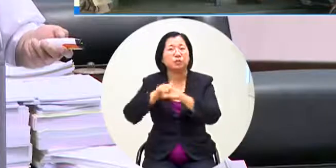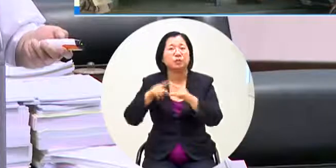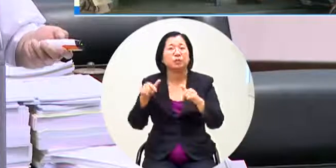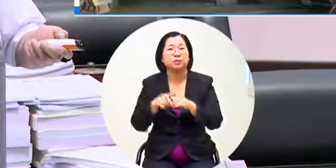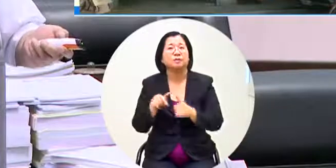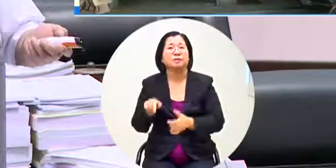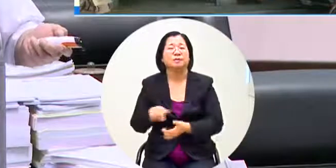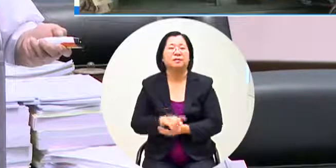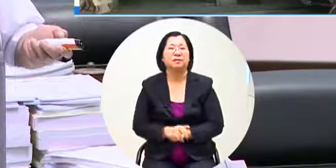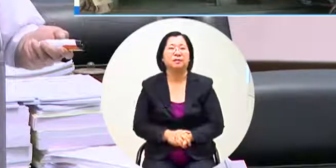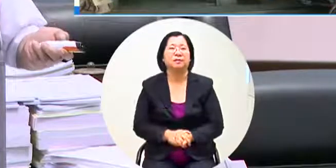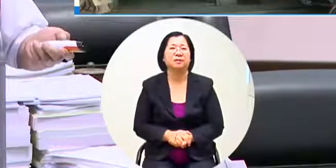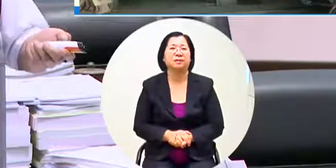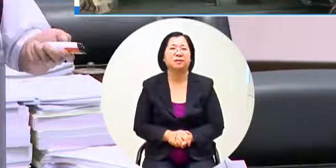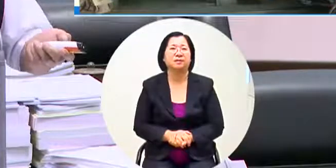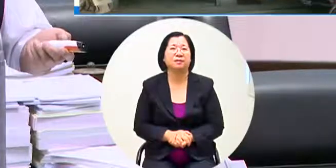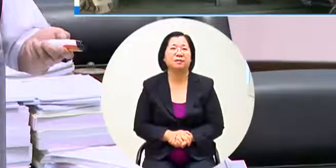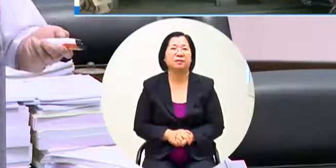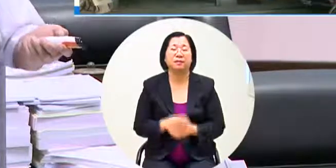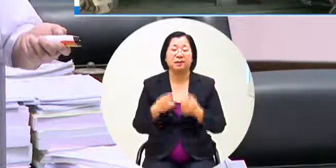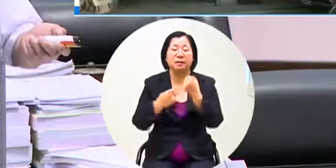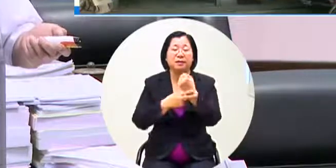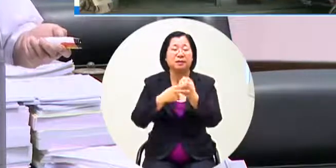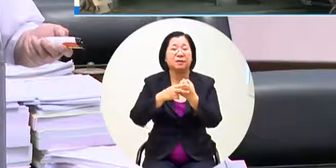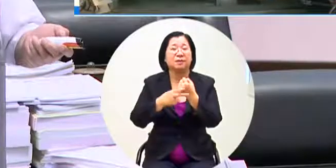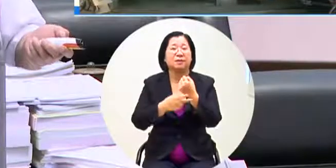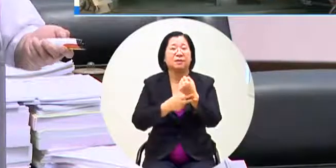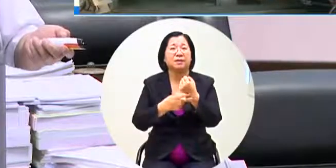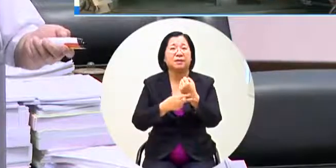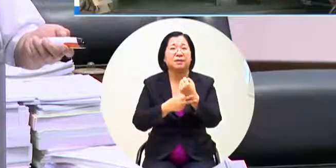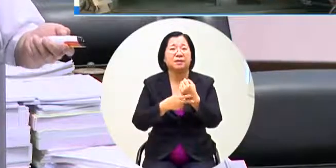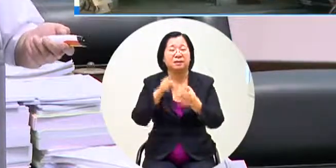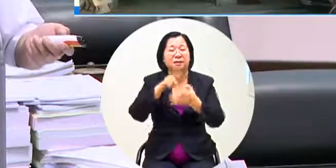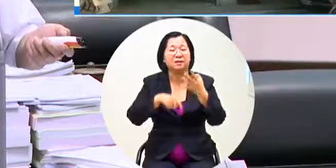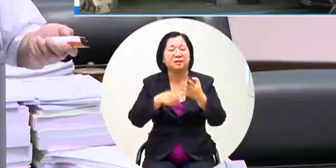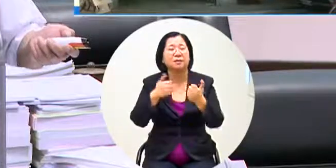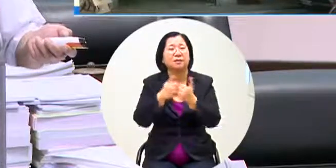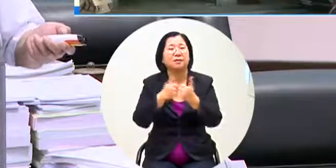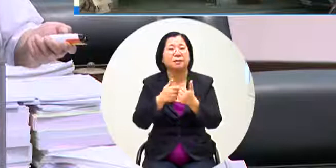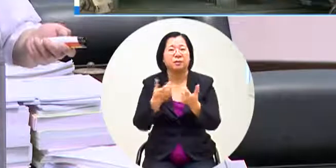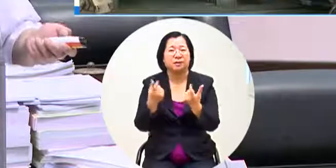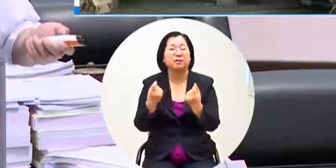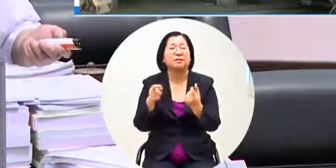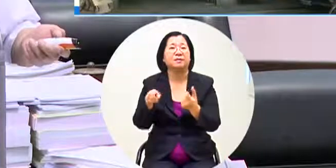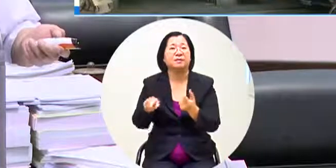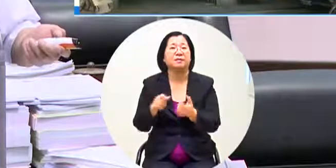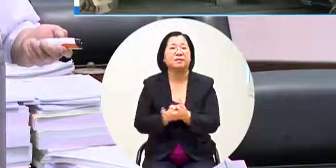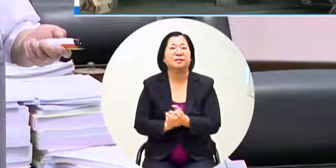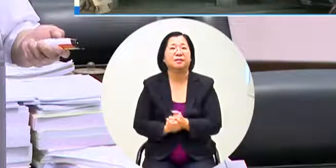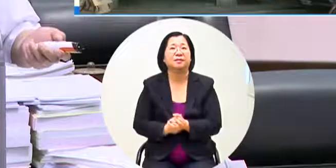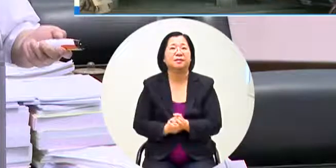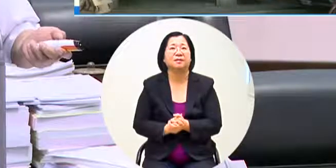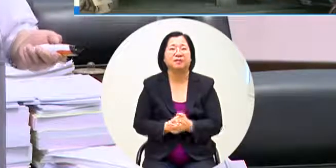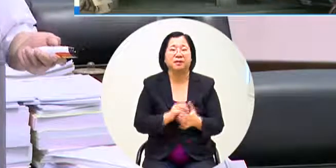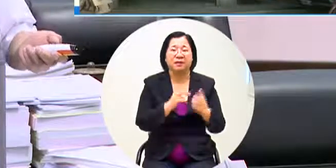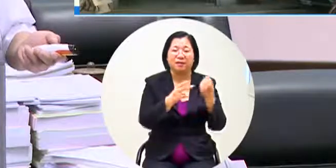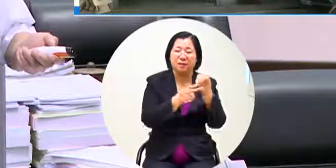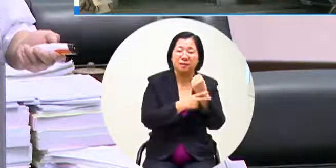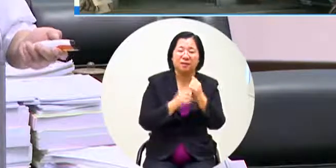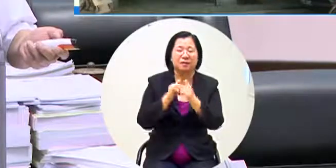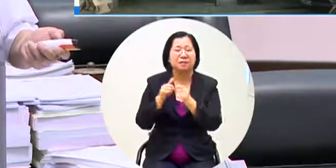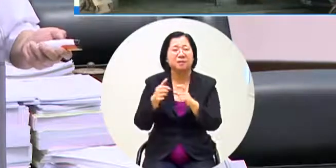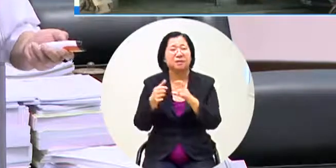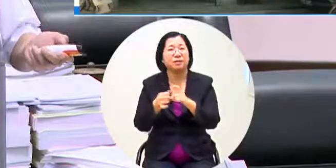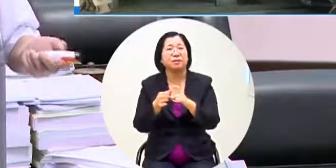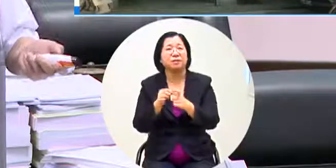会社区理事会嘛是伫遐咧运作啦，拄啊等于你含社区拢占各位作为即个地点在运作啦